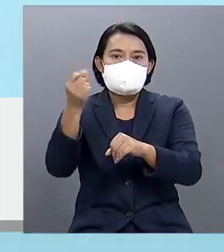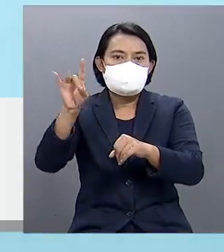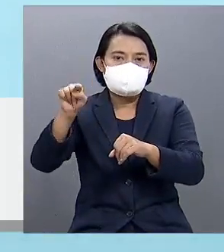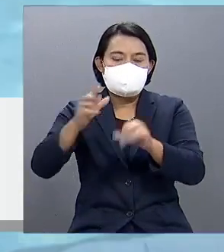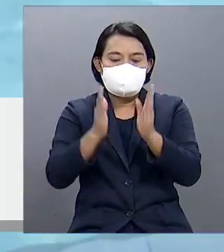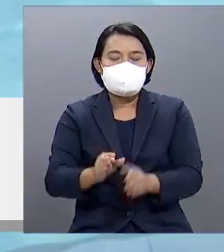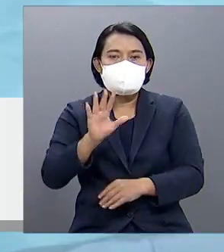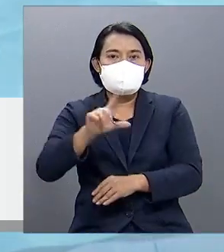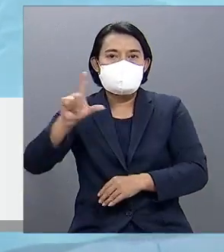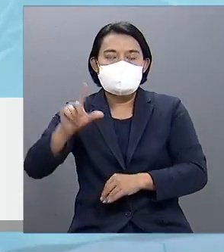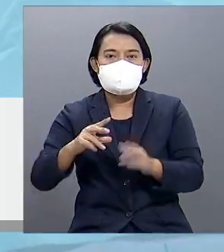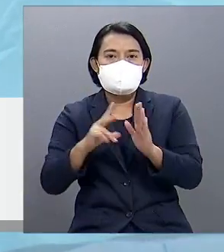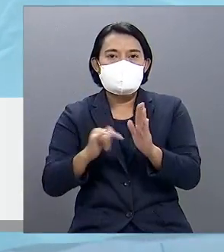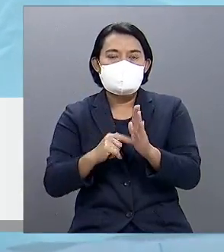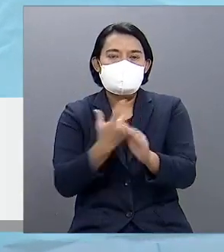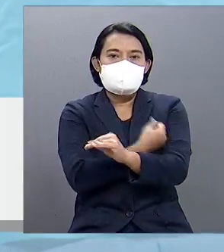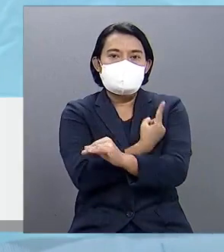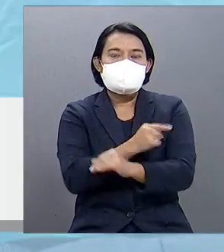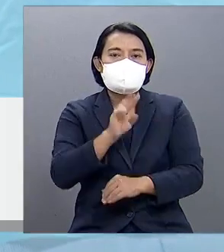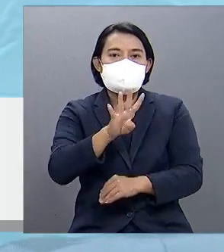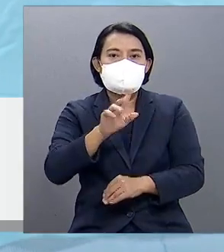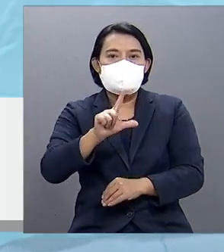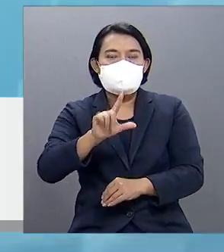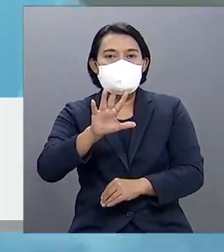ที่1ไปแล้ว 4,500,000 คนคิดเป็น